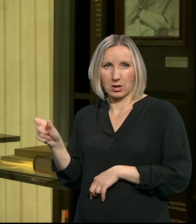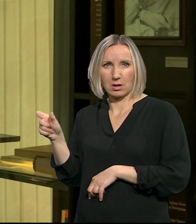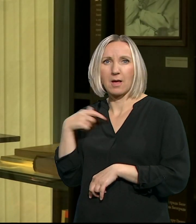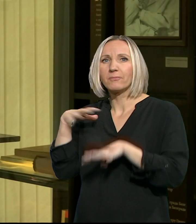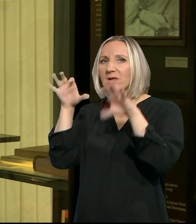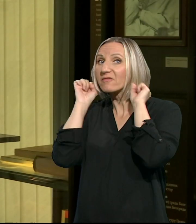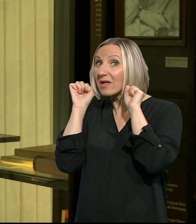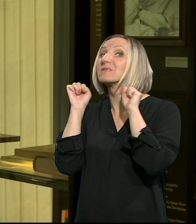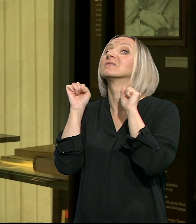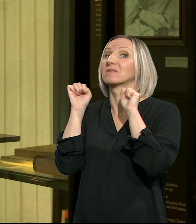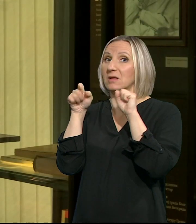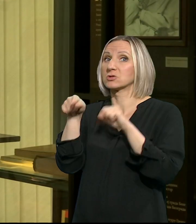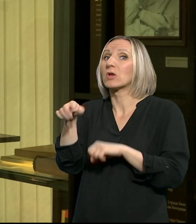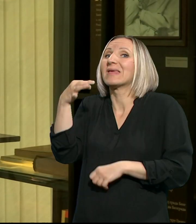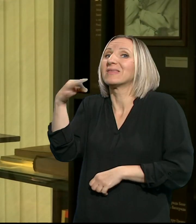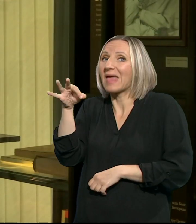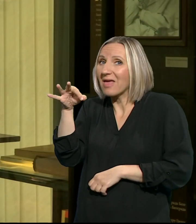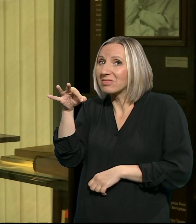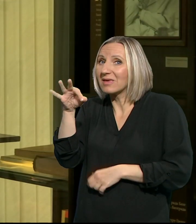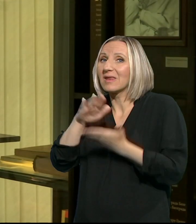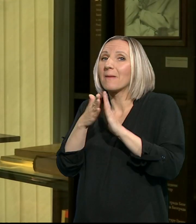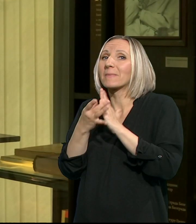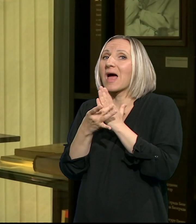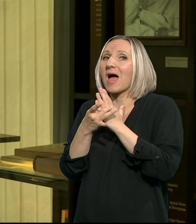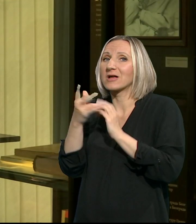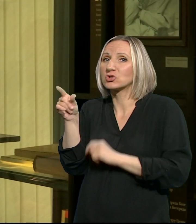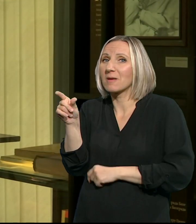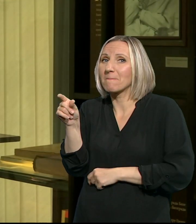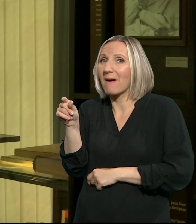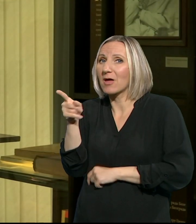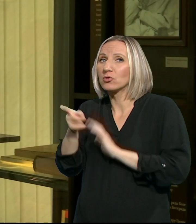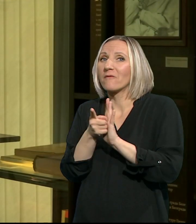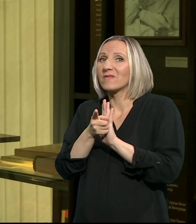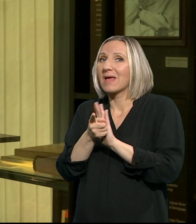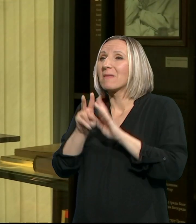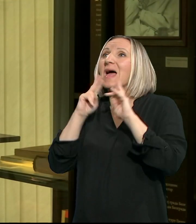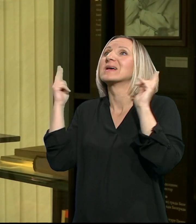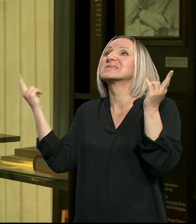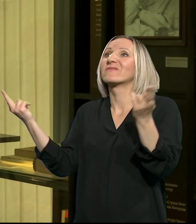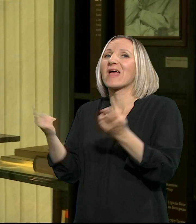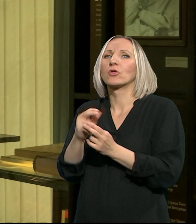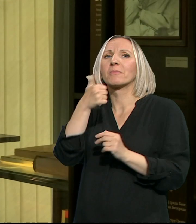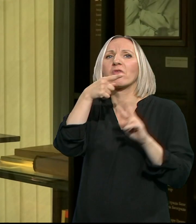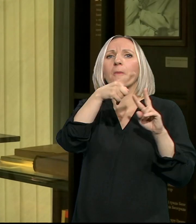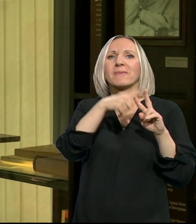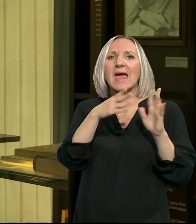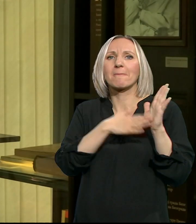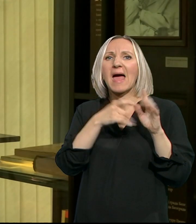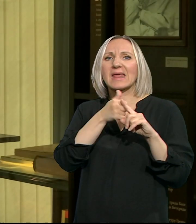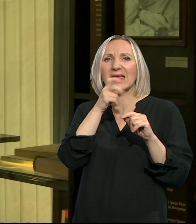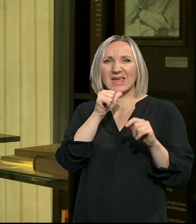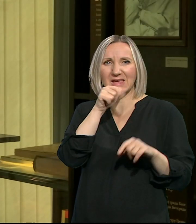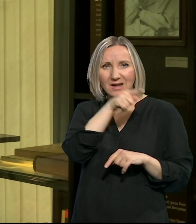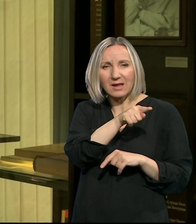shvatiti kada razumemo da su oni jedini bračni par u tom momentu na čitavom svetu, nakon Pjera i Marije Kiri, koji su